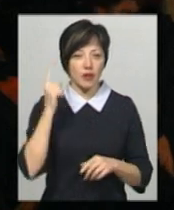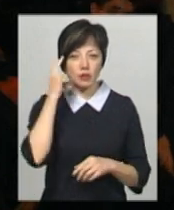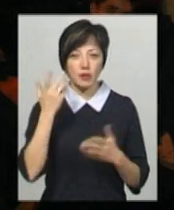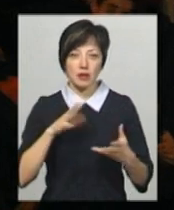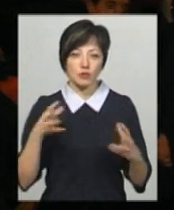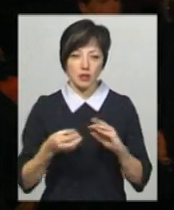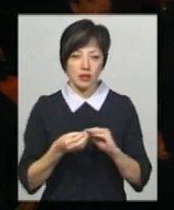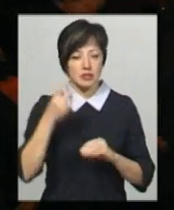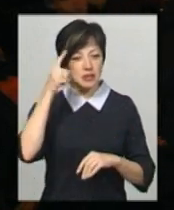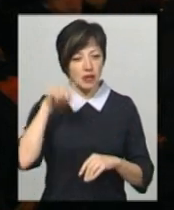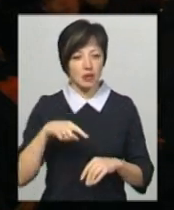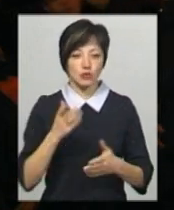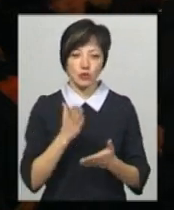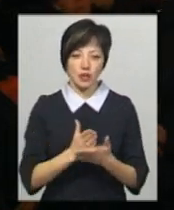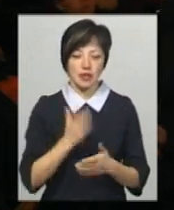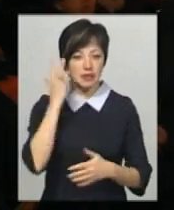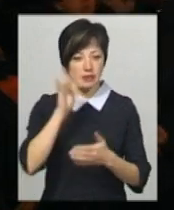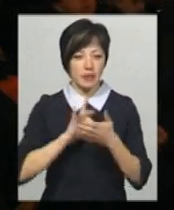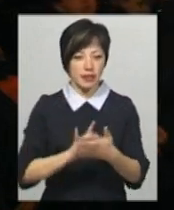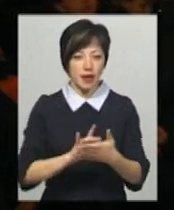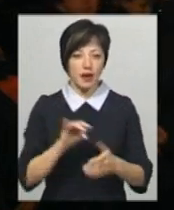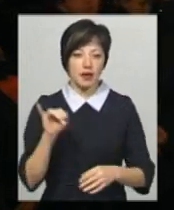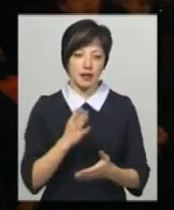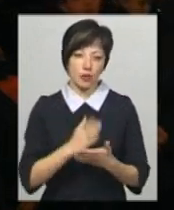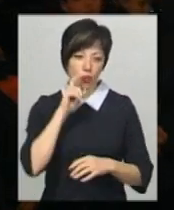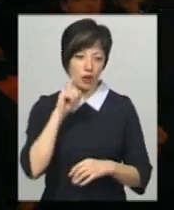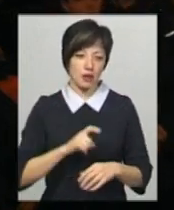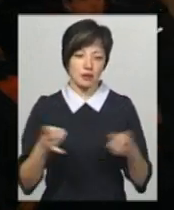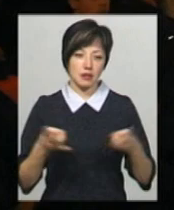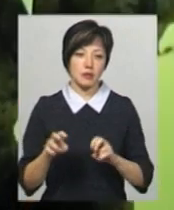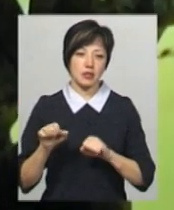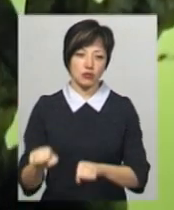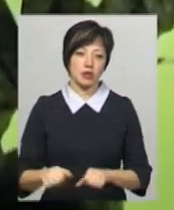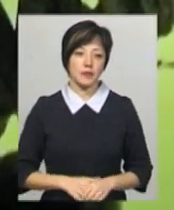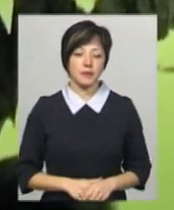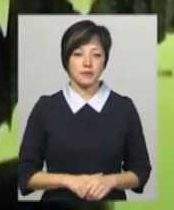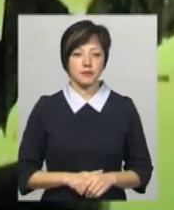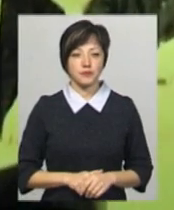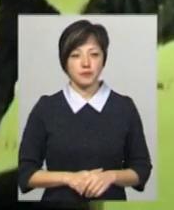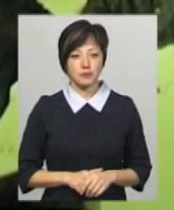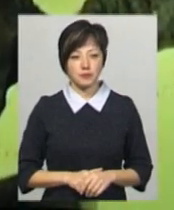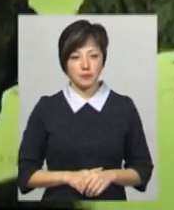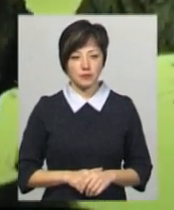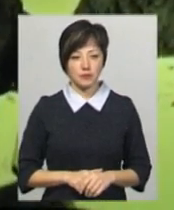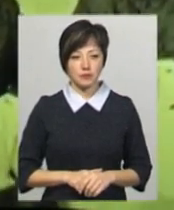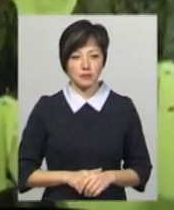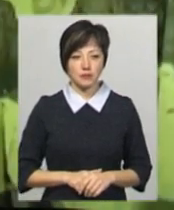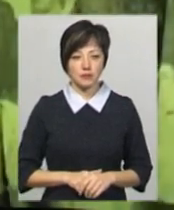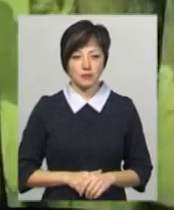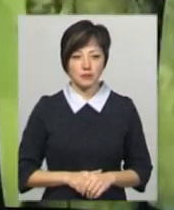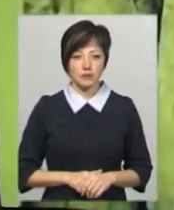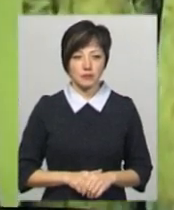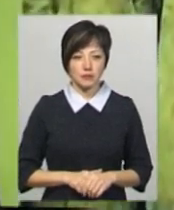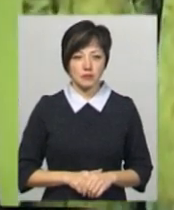буде результат. Вони знали, що є в них ціль, є мета, є Україна, яку треба захищати. Леся Боровець, Дем'ян Цегольник. Новини Поділля